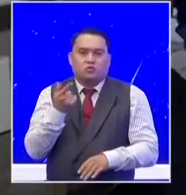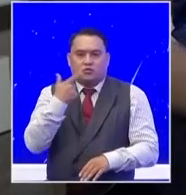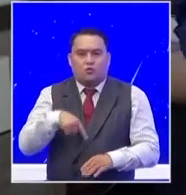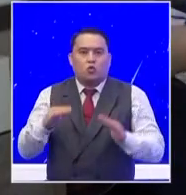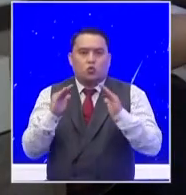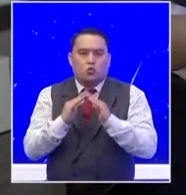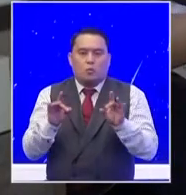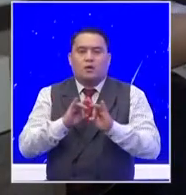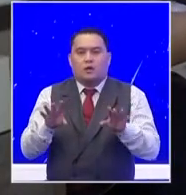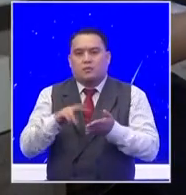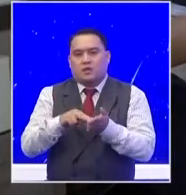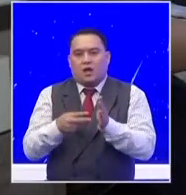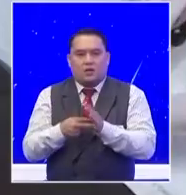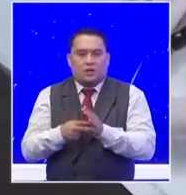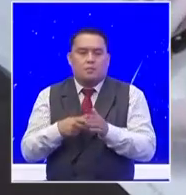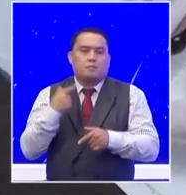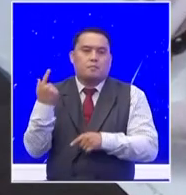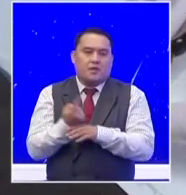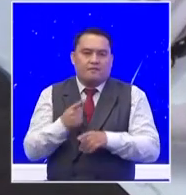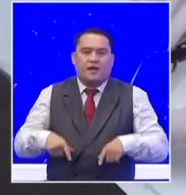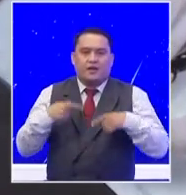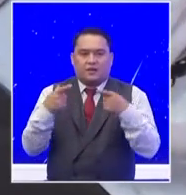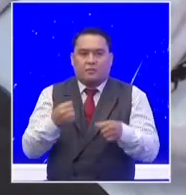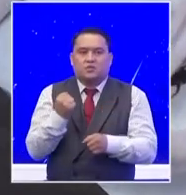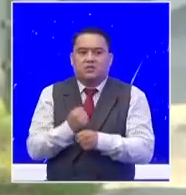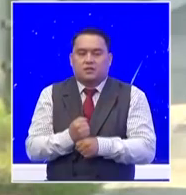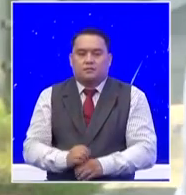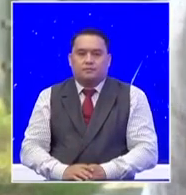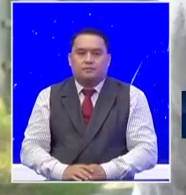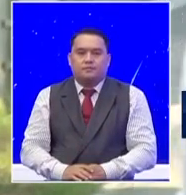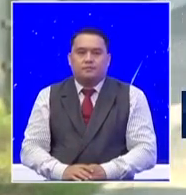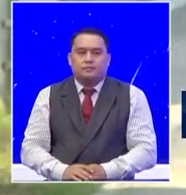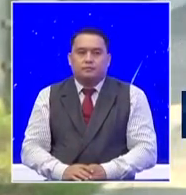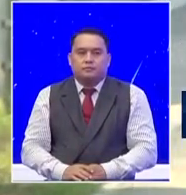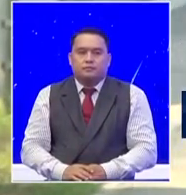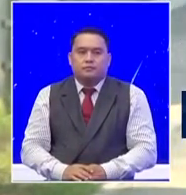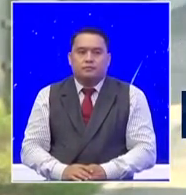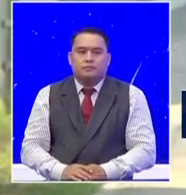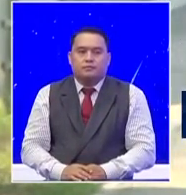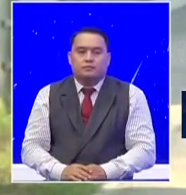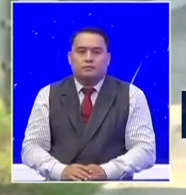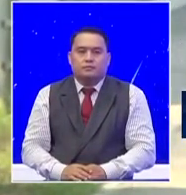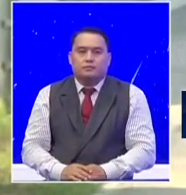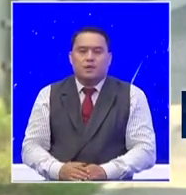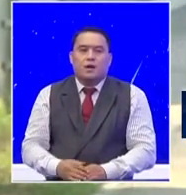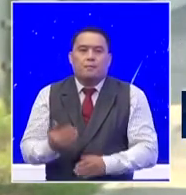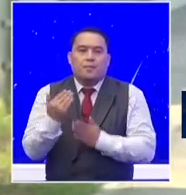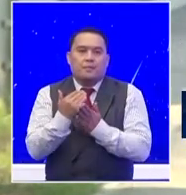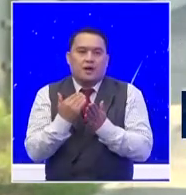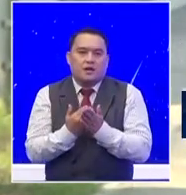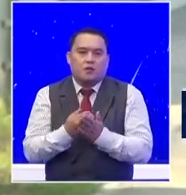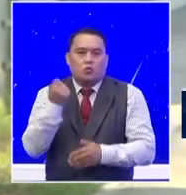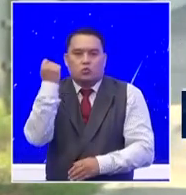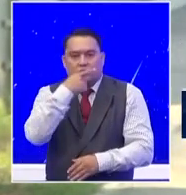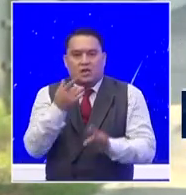дом. Делятся планами супруги. Первый шаг уже сделан. «Жас отбасы» бағдарламасын интернетте жерден көрдік. Про программу «Жас отбасы»